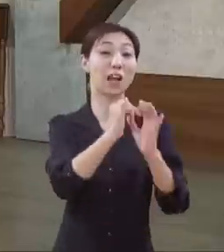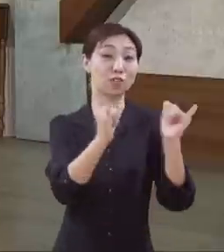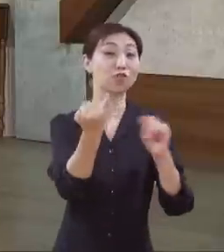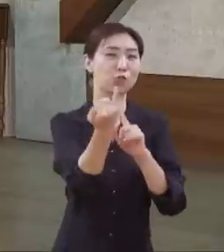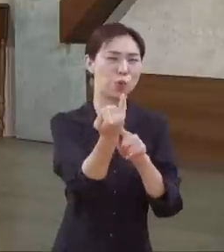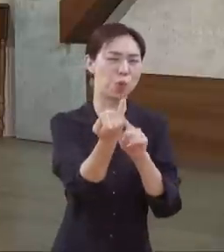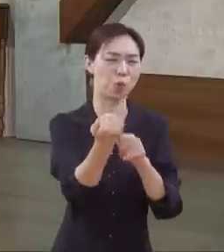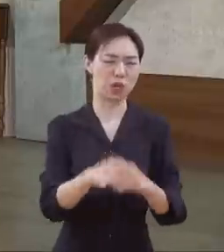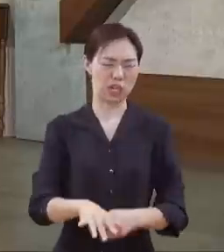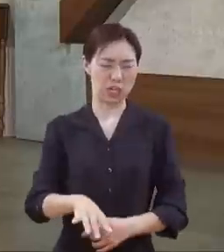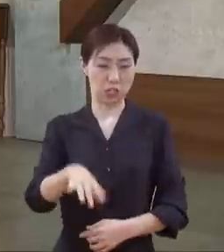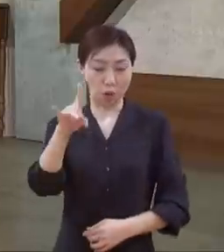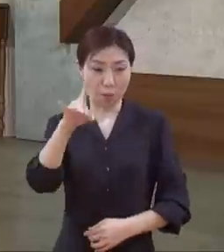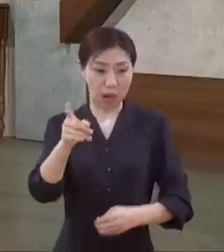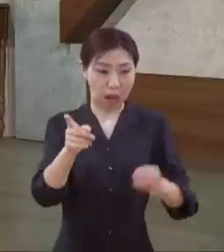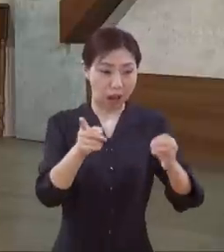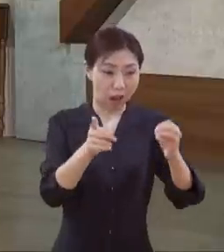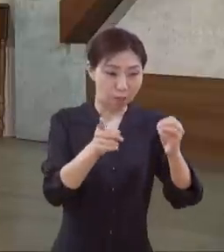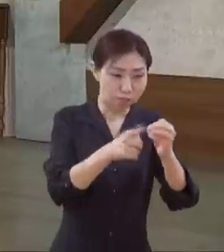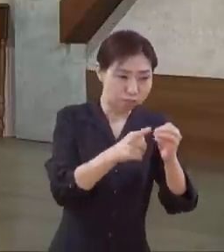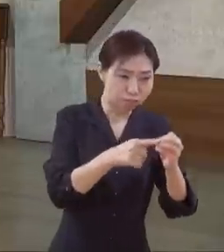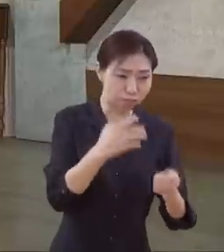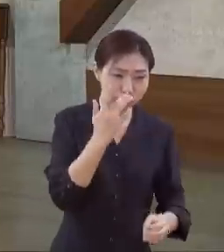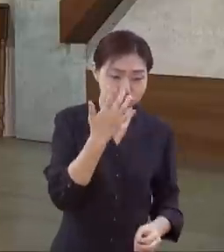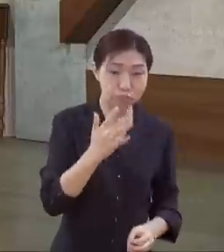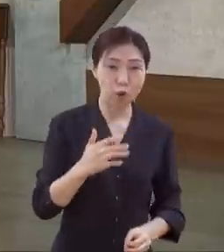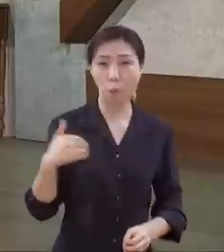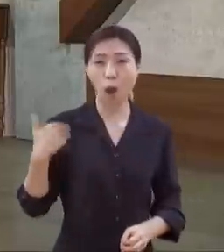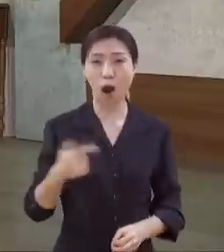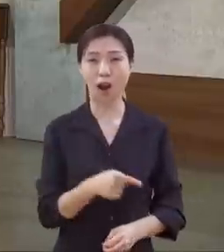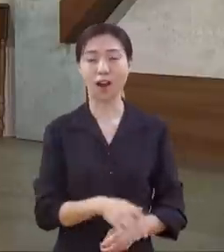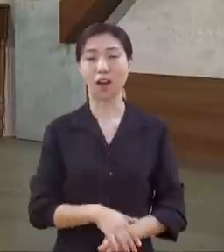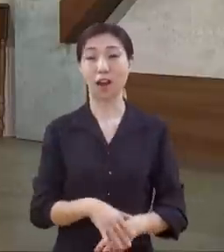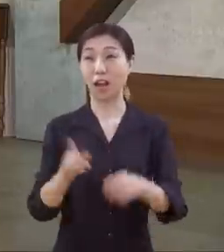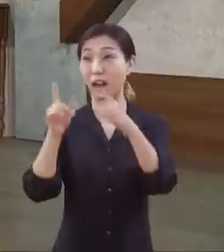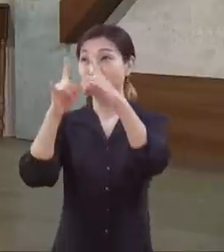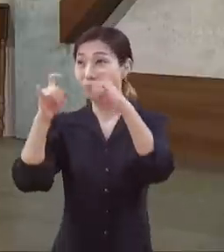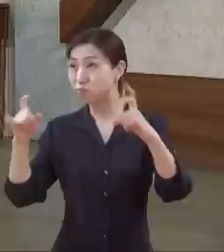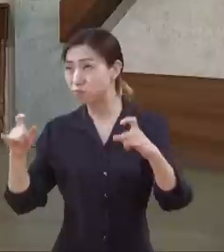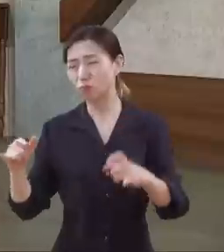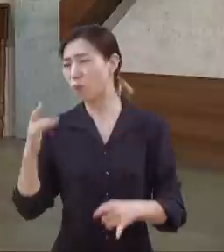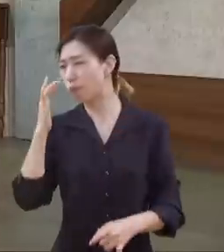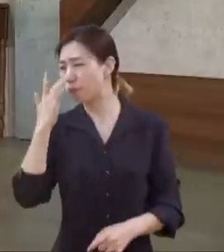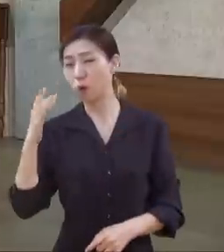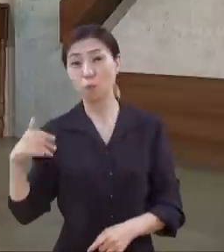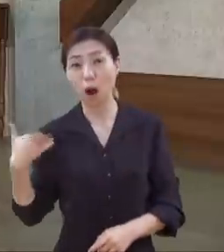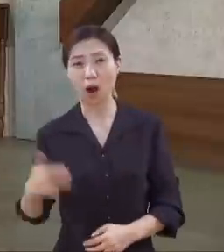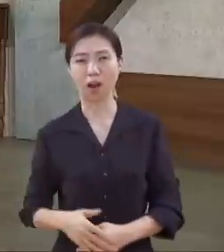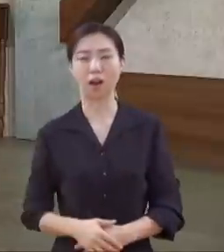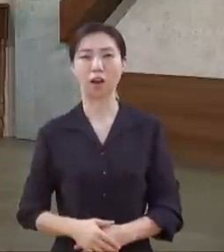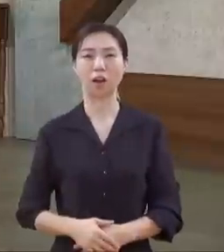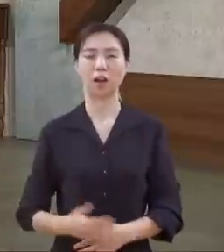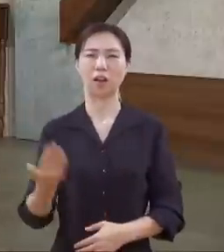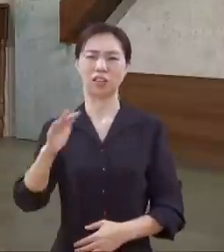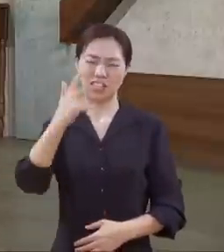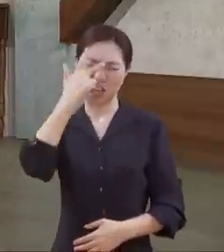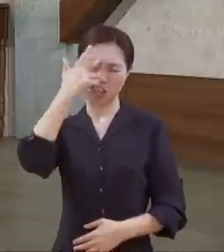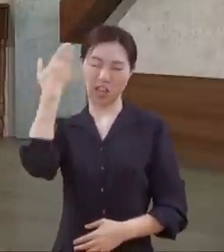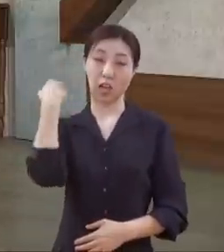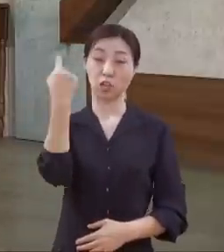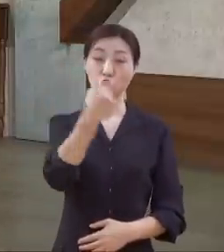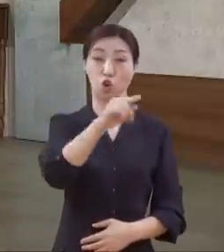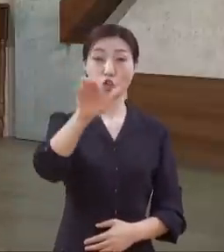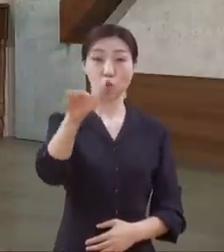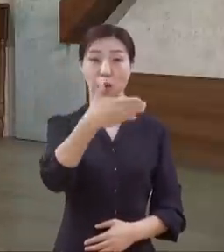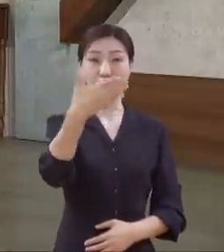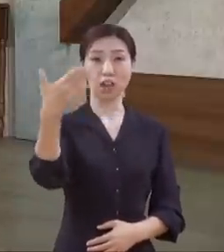모르고 저희도 잘 모르는데 그 60년대 수덕사의 여승이라는 노래가 엄청나게